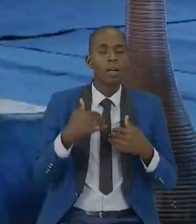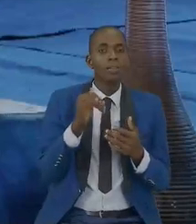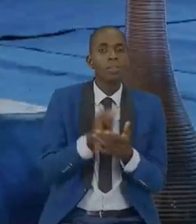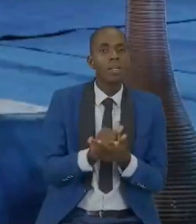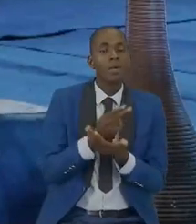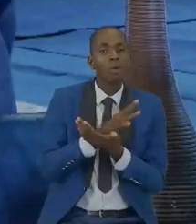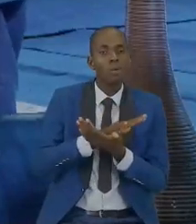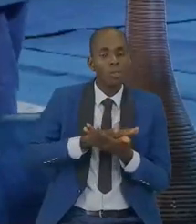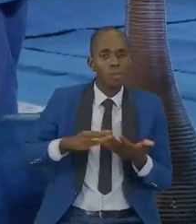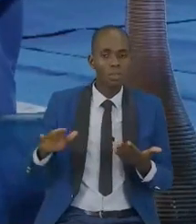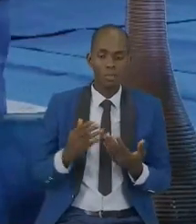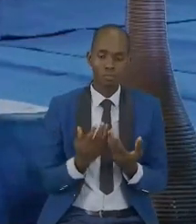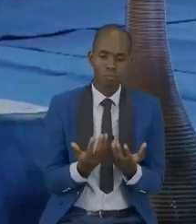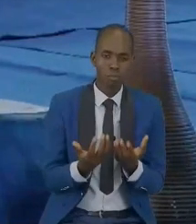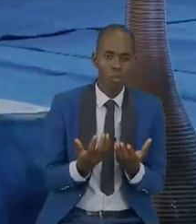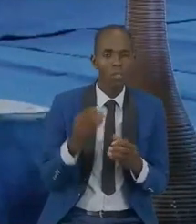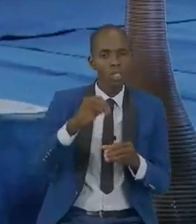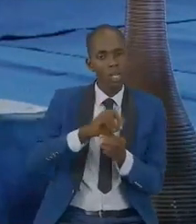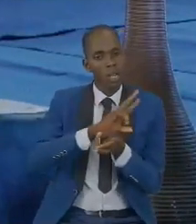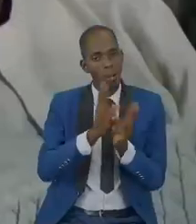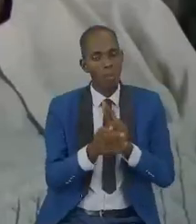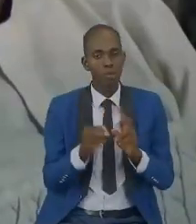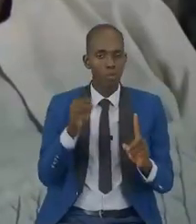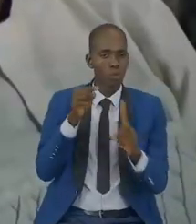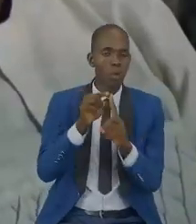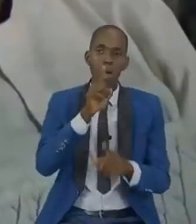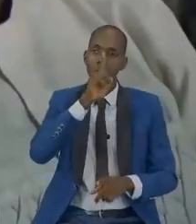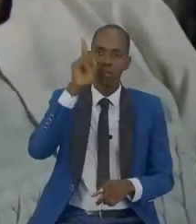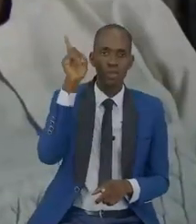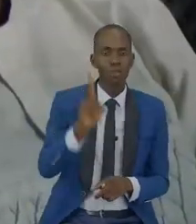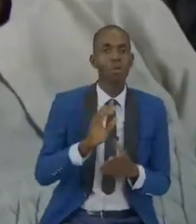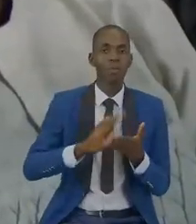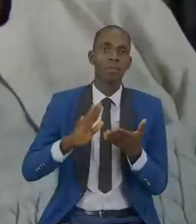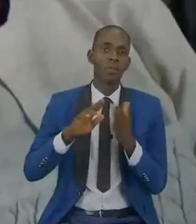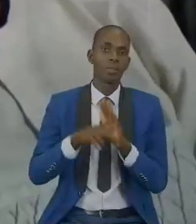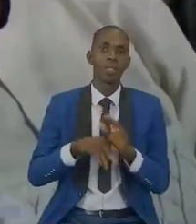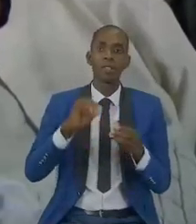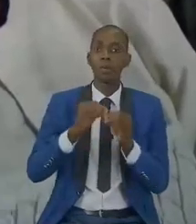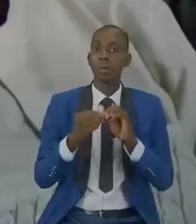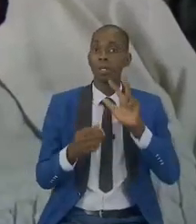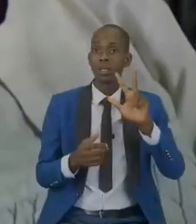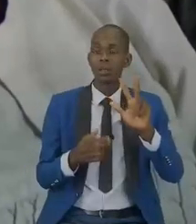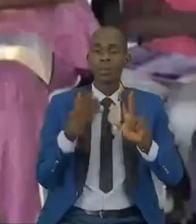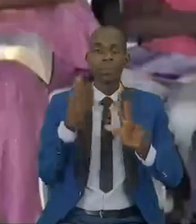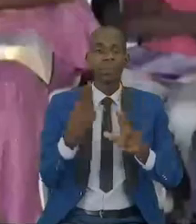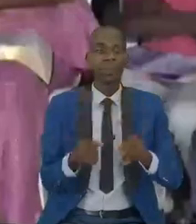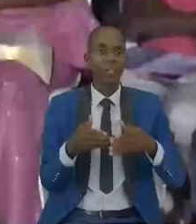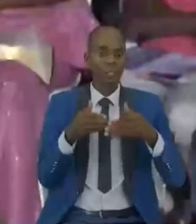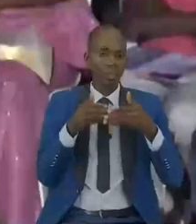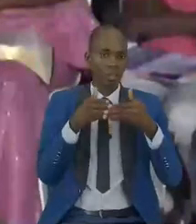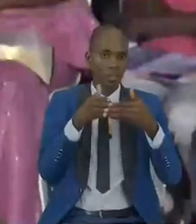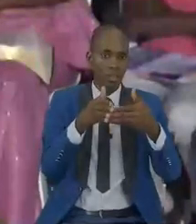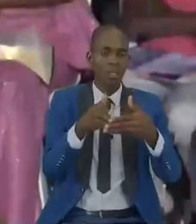tristesse pieuse, tu as une passion pieuse dans la repentance envers le pardon assuré.